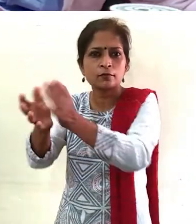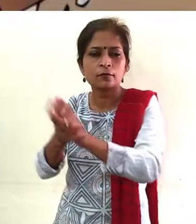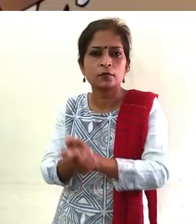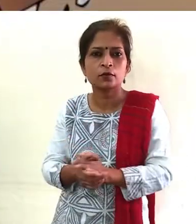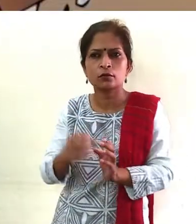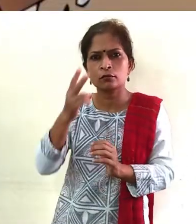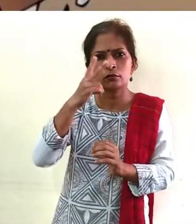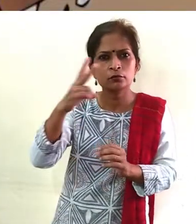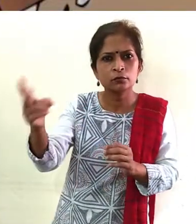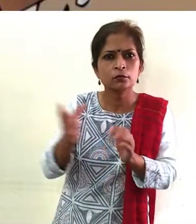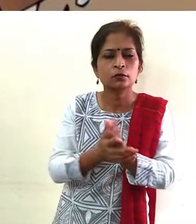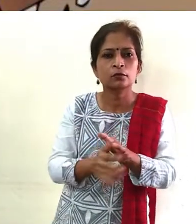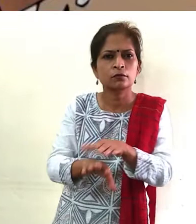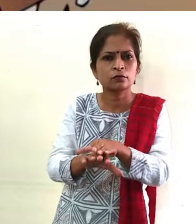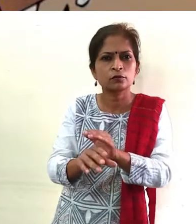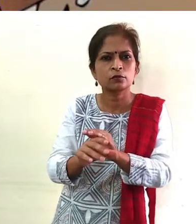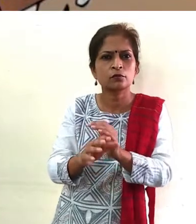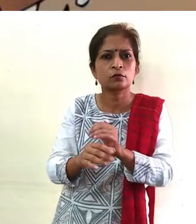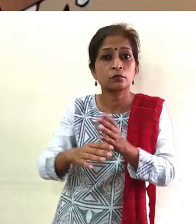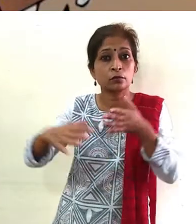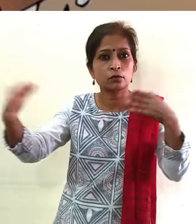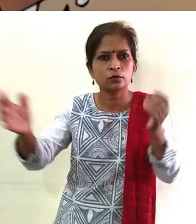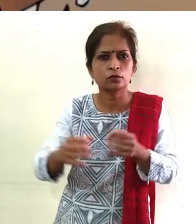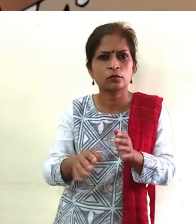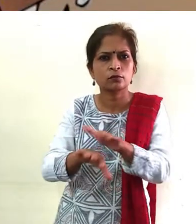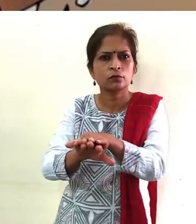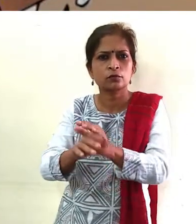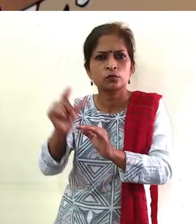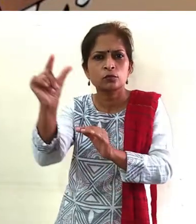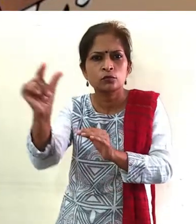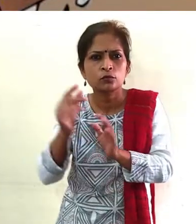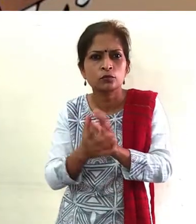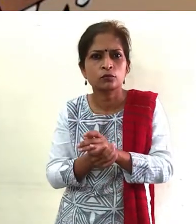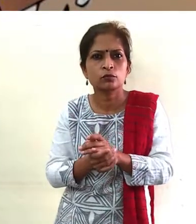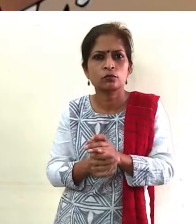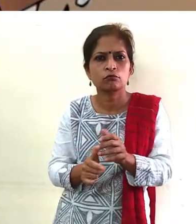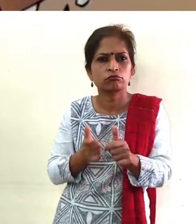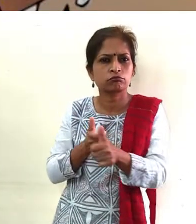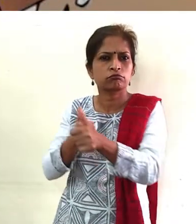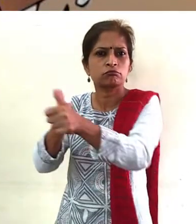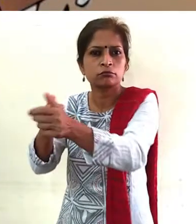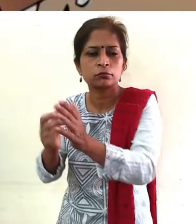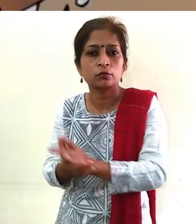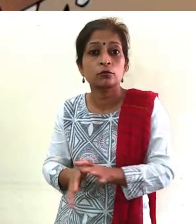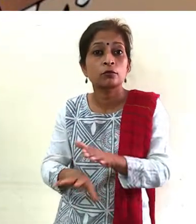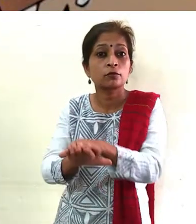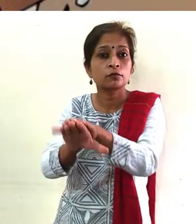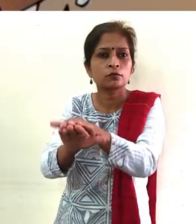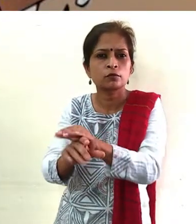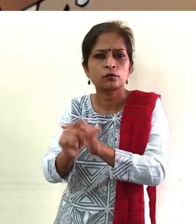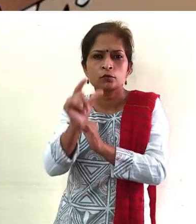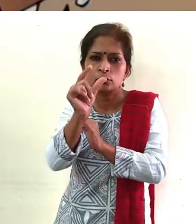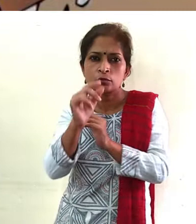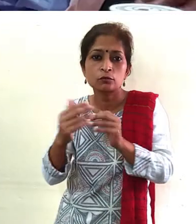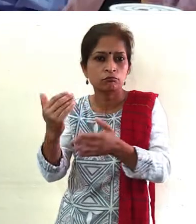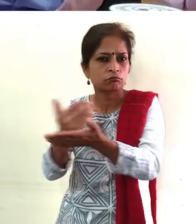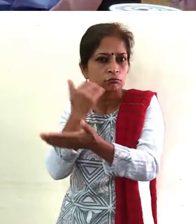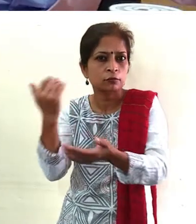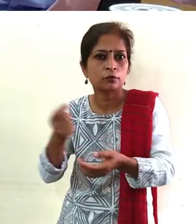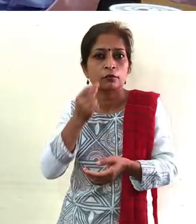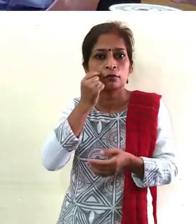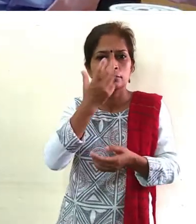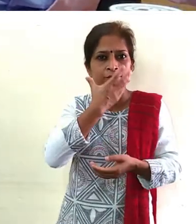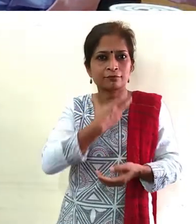मछली के पीछे एक बड़ी मछली भाग रही है खाने के लिए। तो उन्होंने उस छोटी मछली को उठाकर अपने कमंडल में रख दिया। मछली बड़ी हो